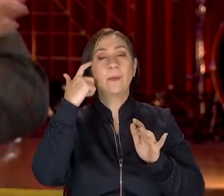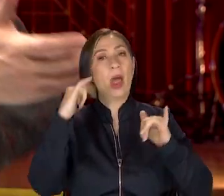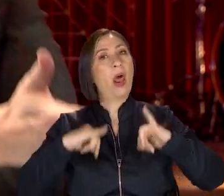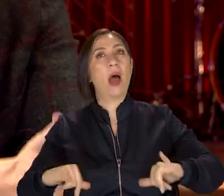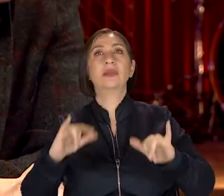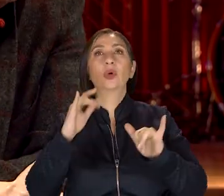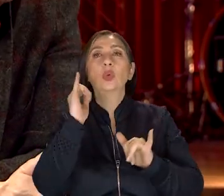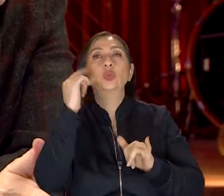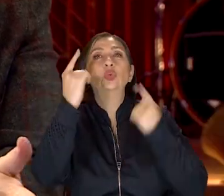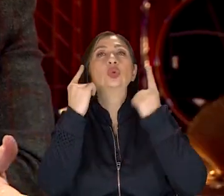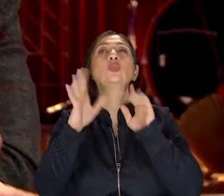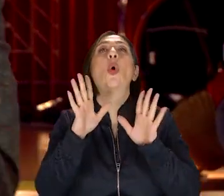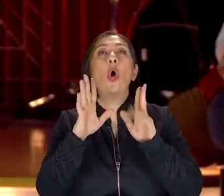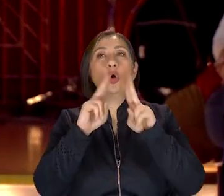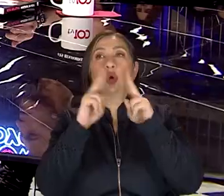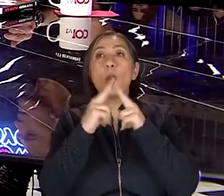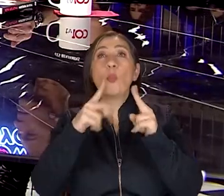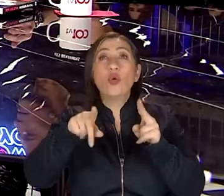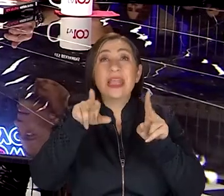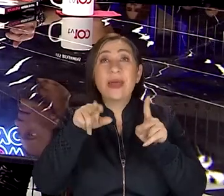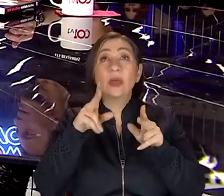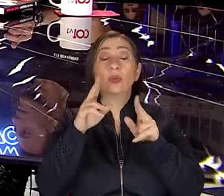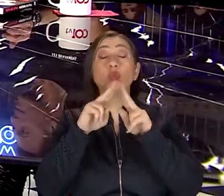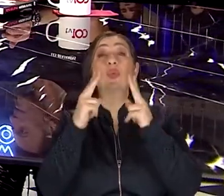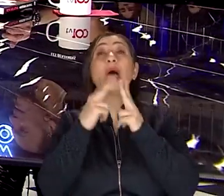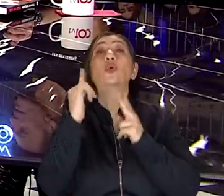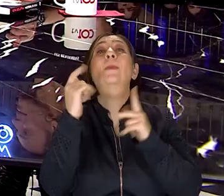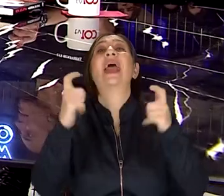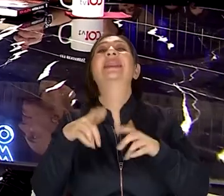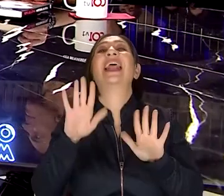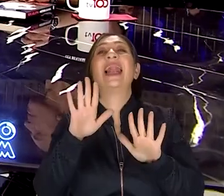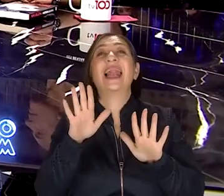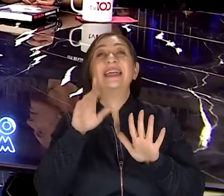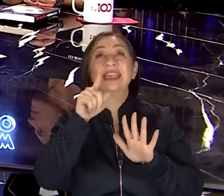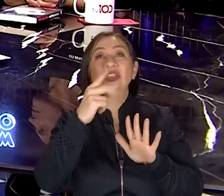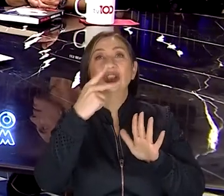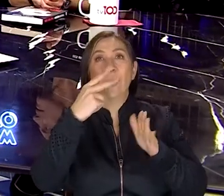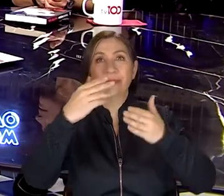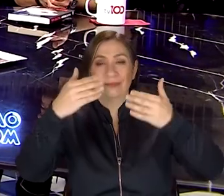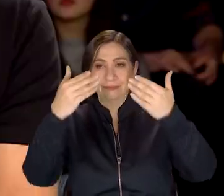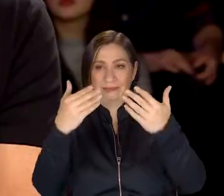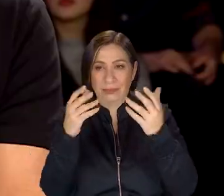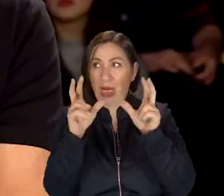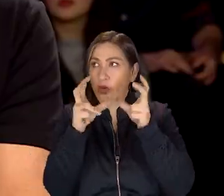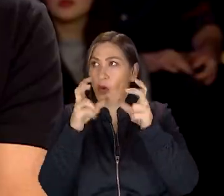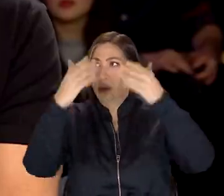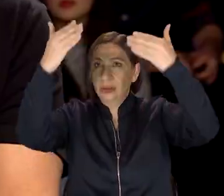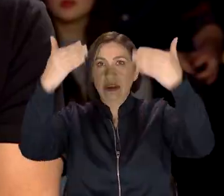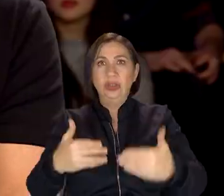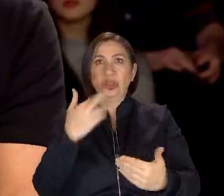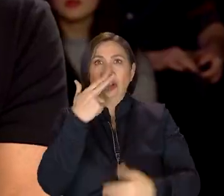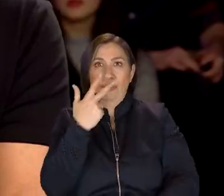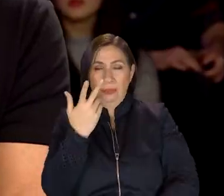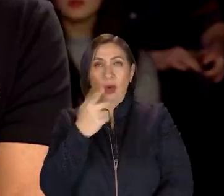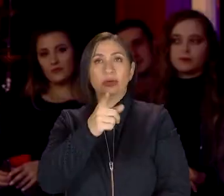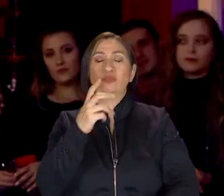açıklığımız var. Belki dünya bu kadar. Ya bak dünya hakikaten kötü bir yerdi. Sen orada cam mekanlı bir radyoydu o güzel. Evet, öyle evet, bir radyosu. Evet,